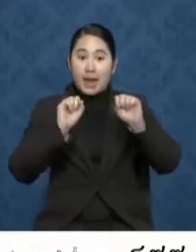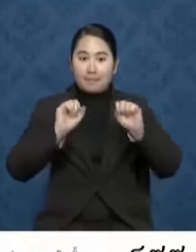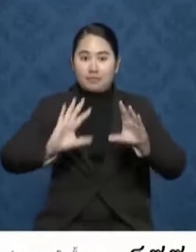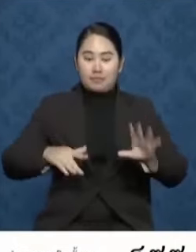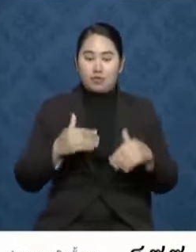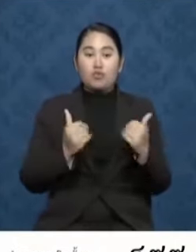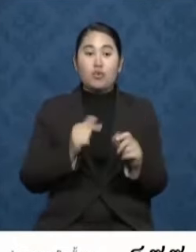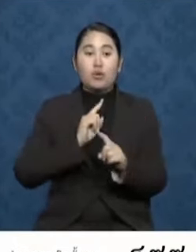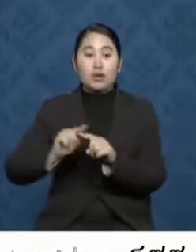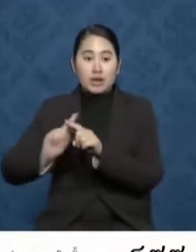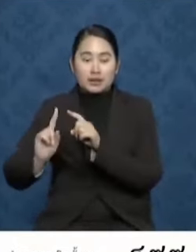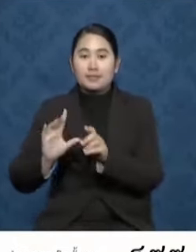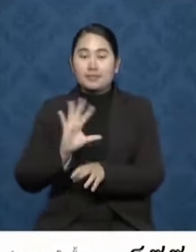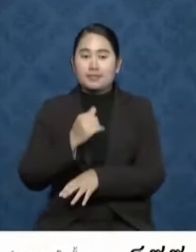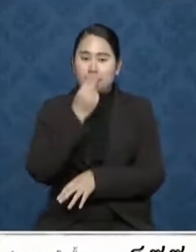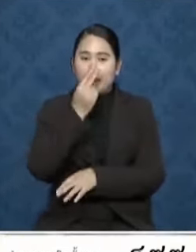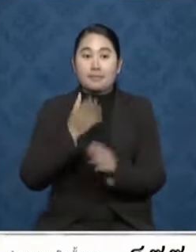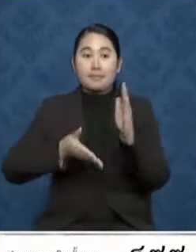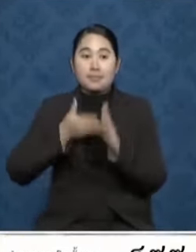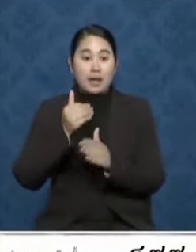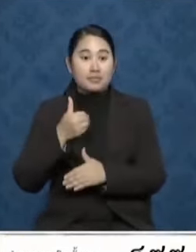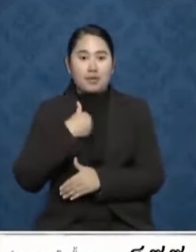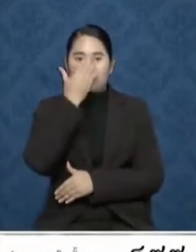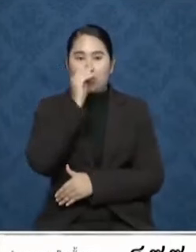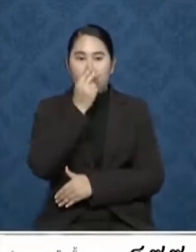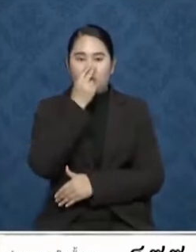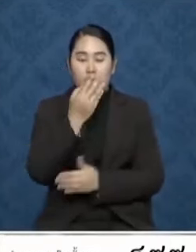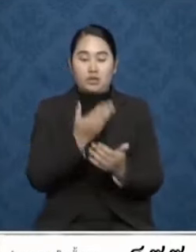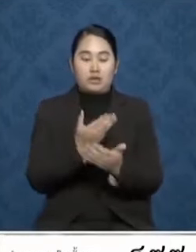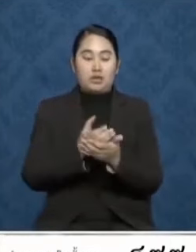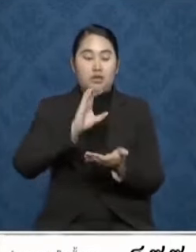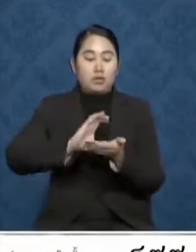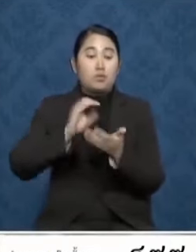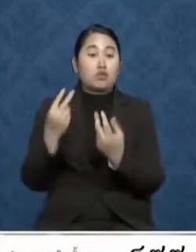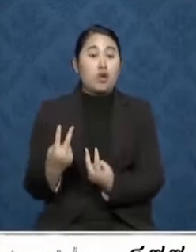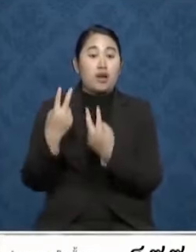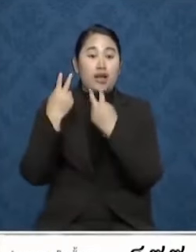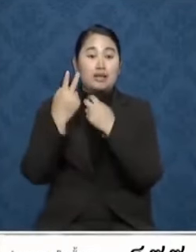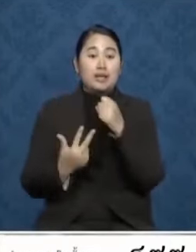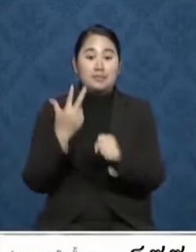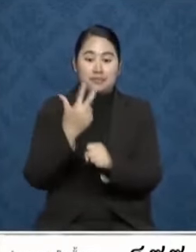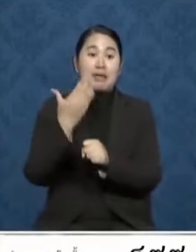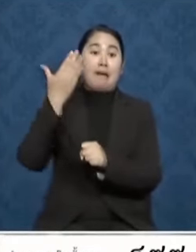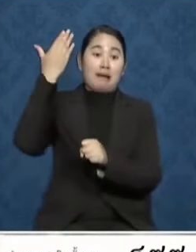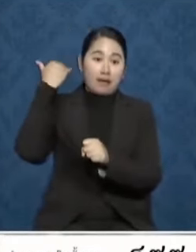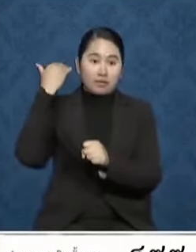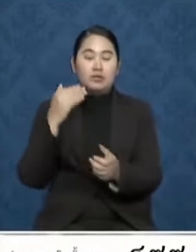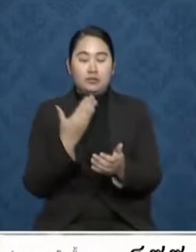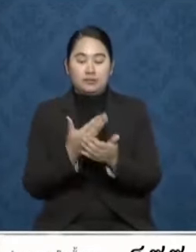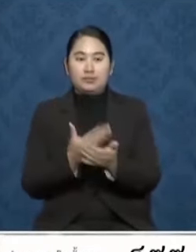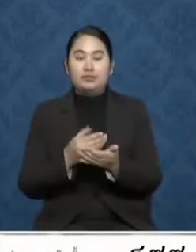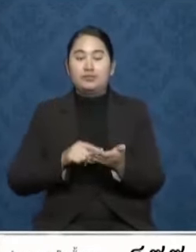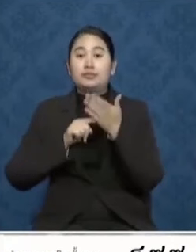บำบัดท่านจะได้เห็นความสำเร็จหรือเปล่าครับเพราะว่างบประมาณย้อนหลังไป 3ปีเนี่ยขอจัด